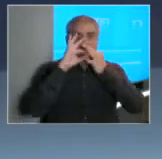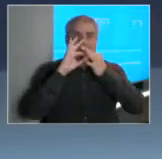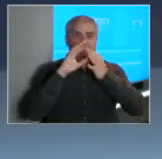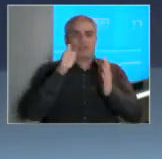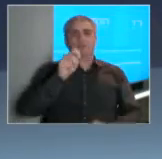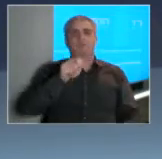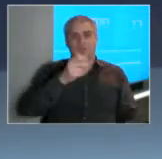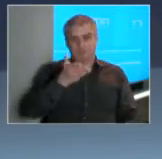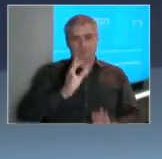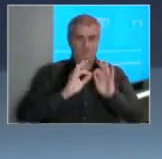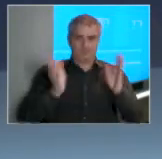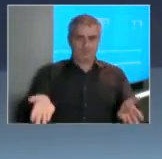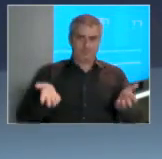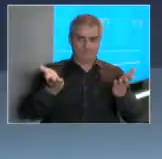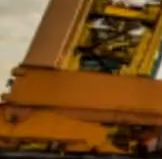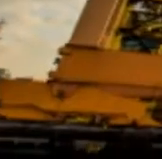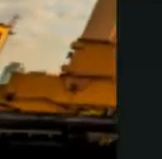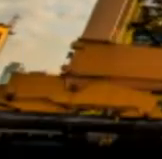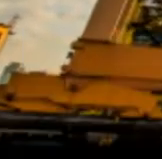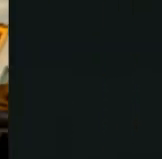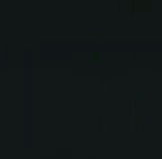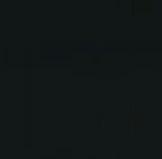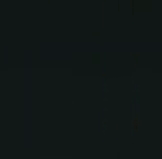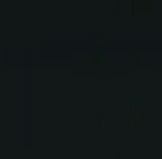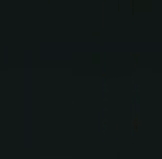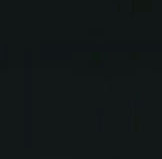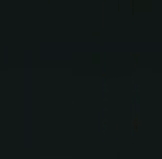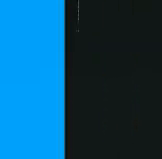בערוץ כנסת, הנה אנחנו מתחילים.